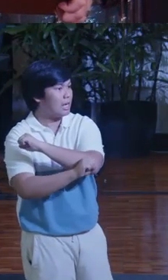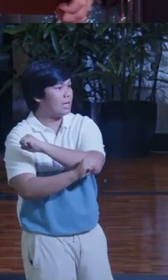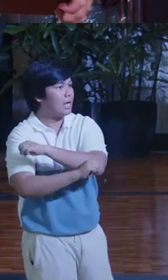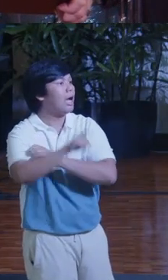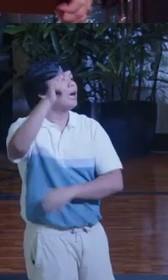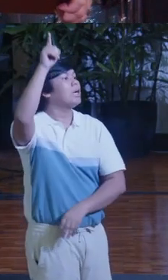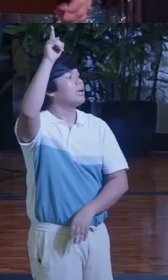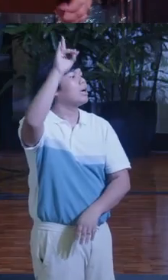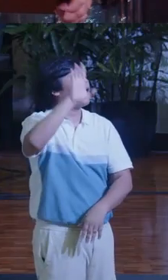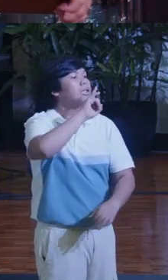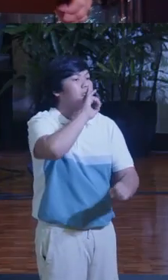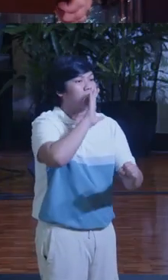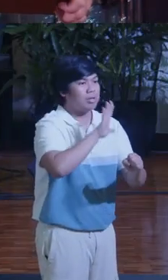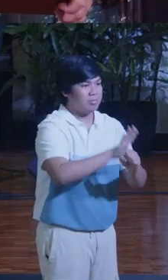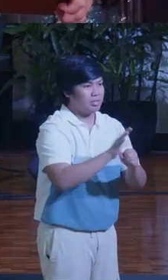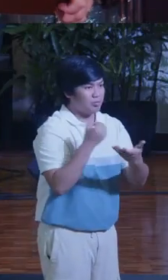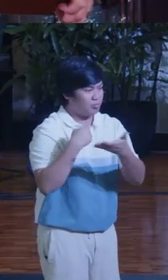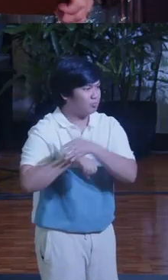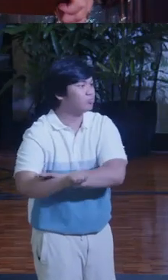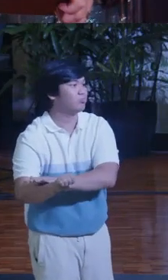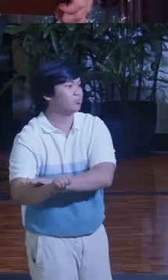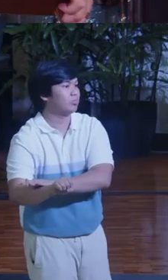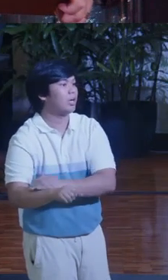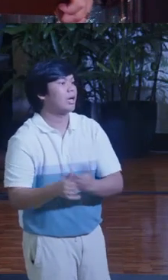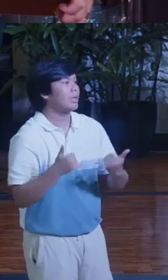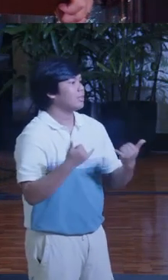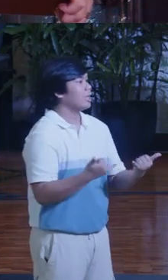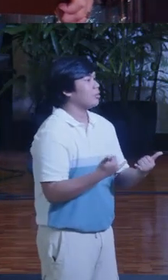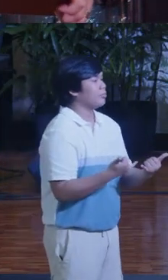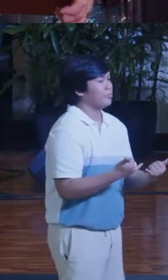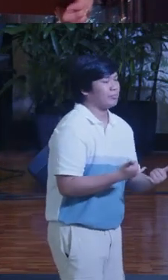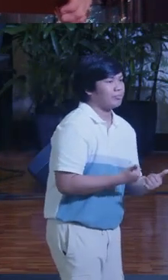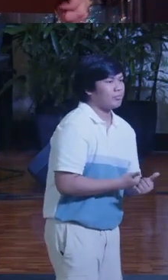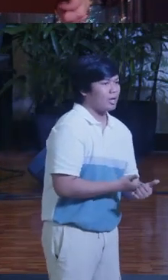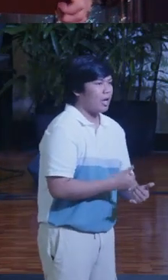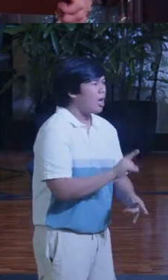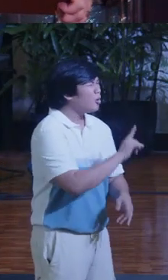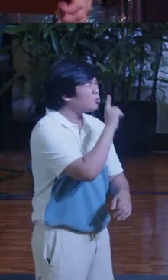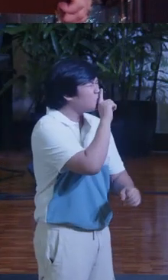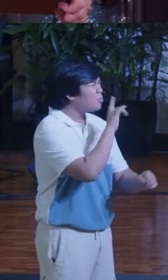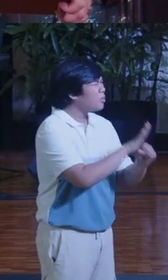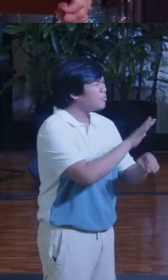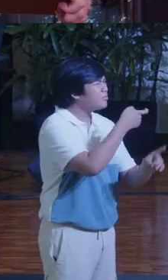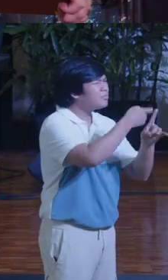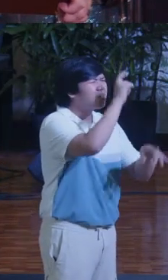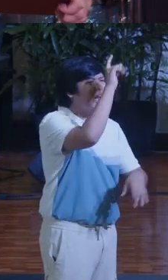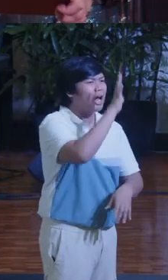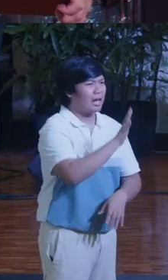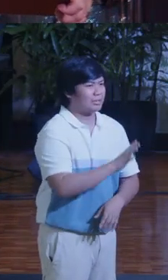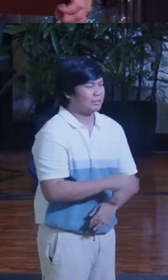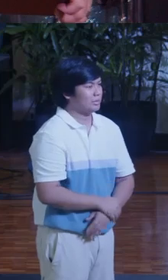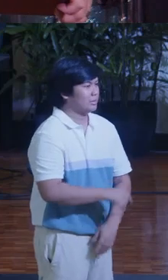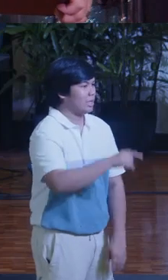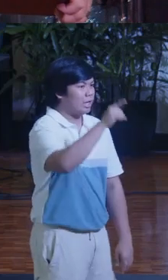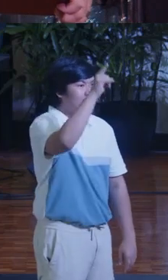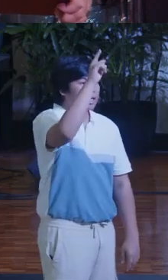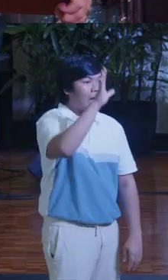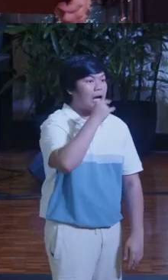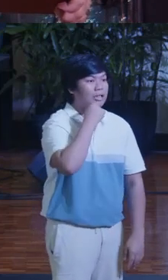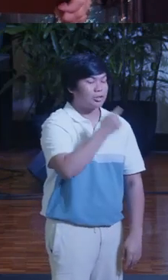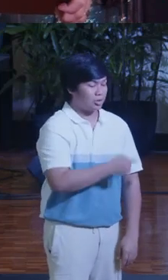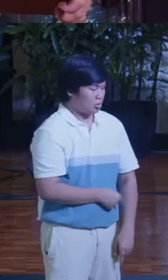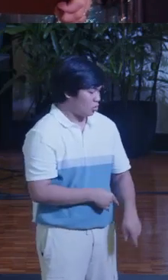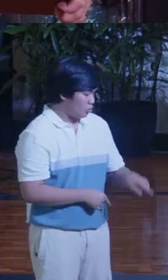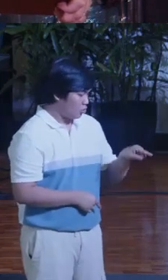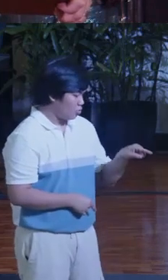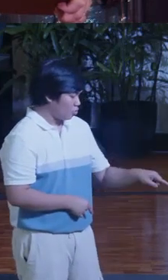pangako. Balikan natin yung pangako, Genesis 17, 15-19. And God said to Abraham, "As